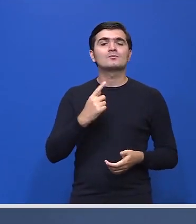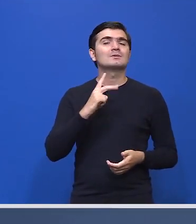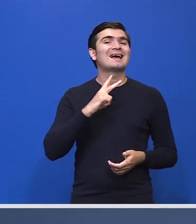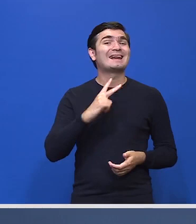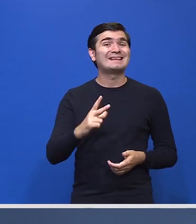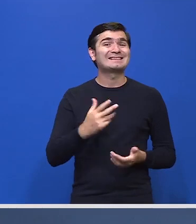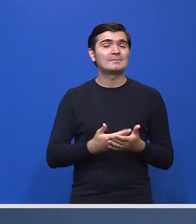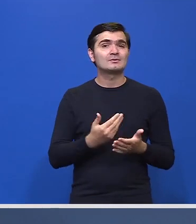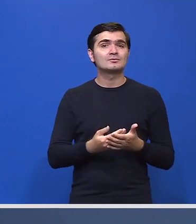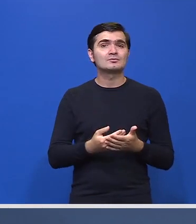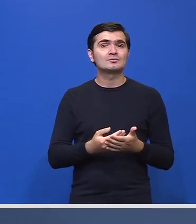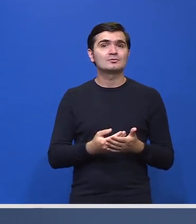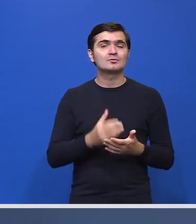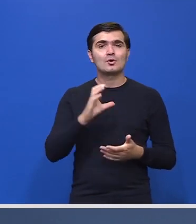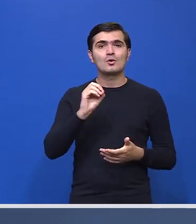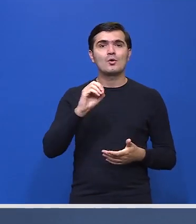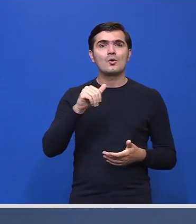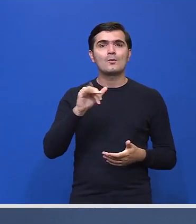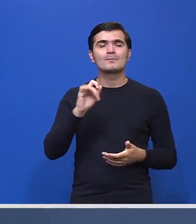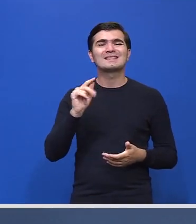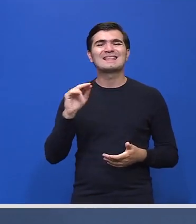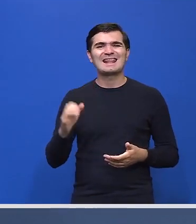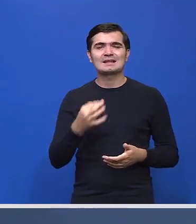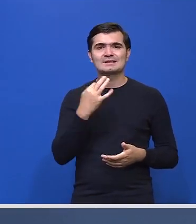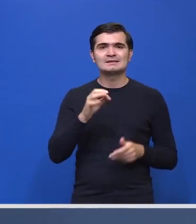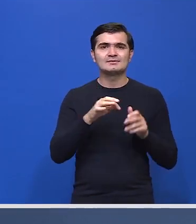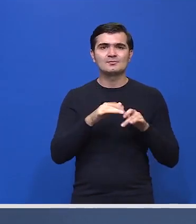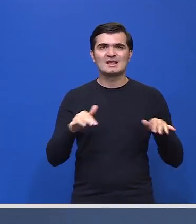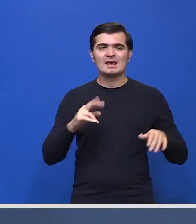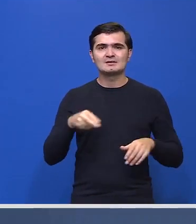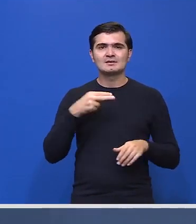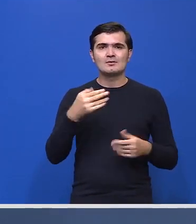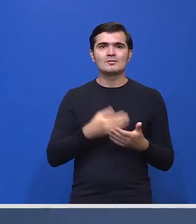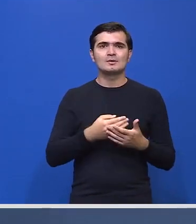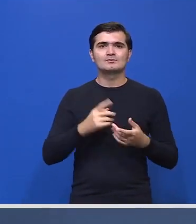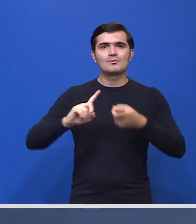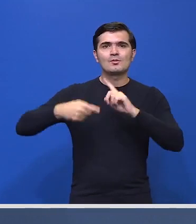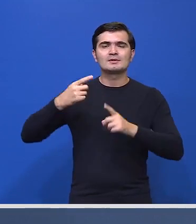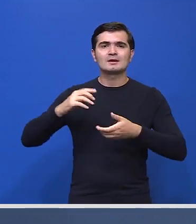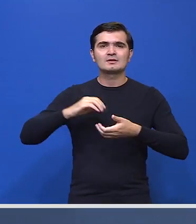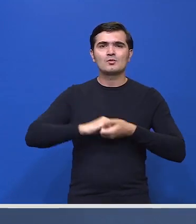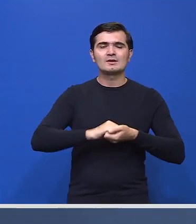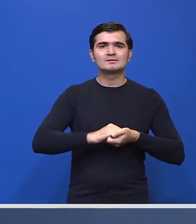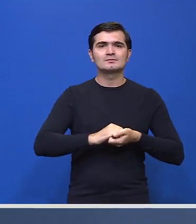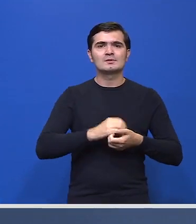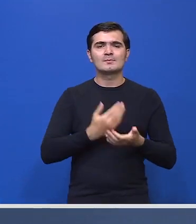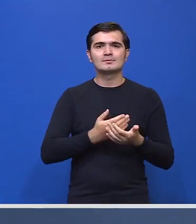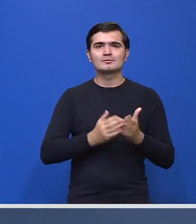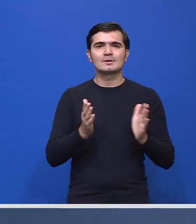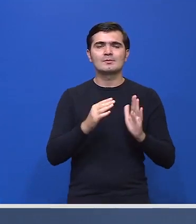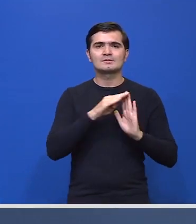de decomitere de 10 miliarde de euro pentru politica de coeziune aferentă perioadei de